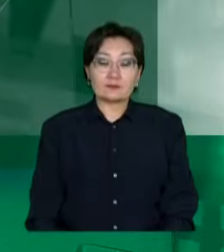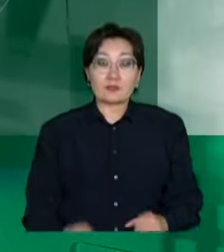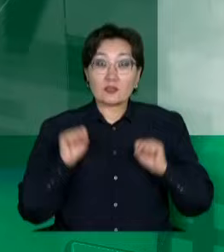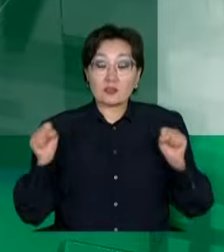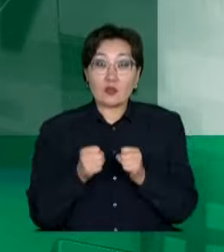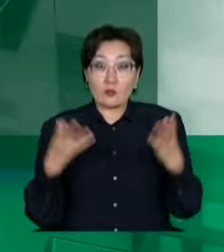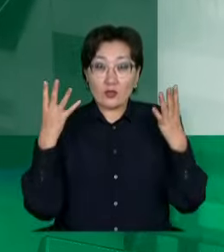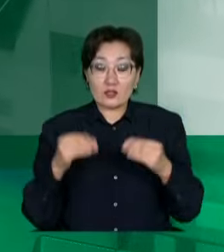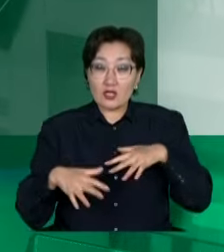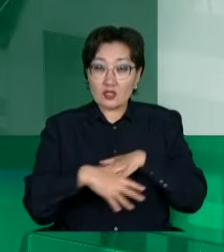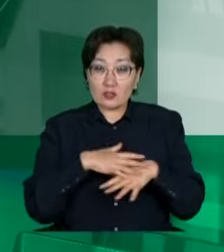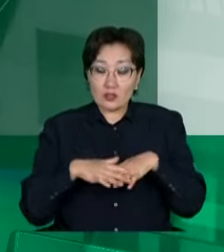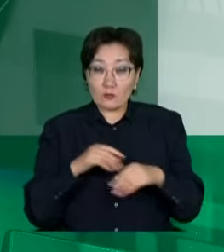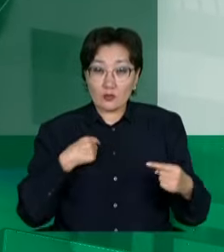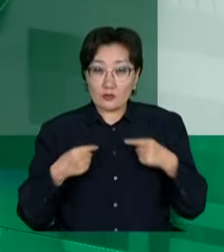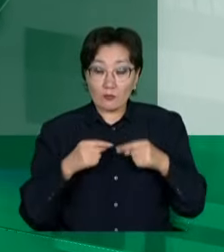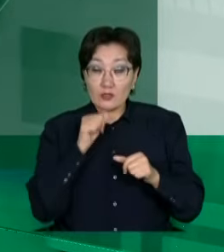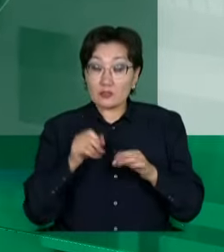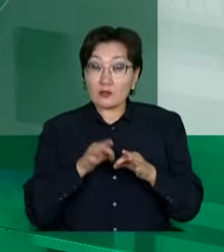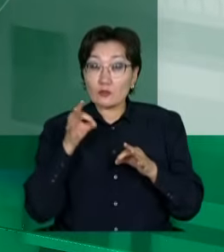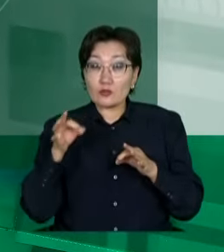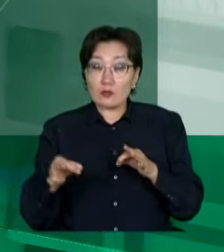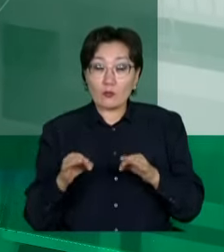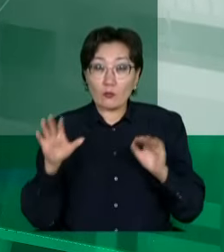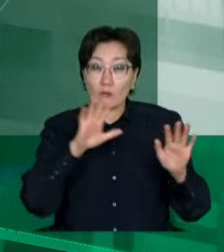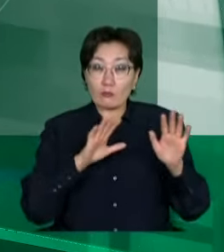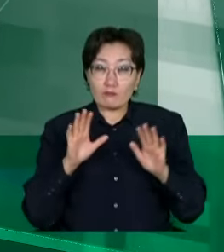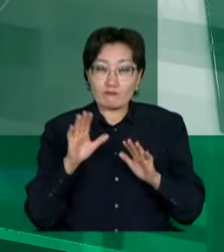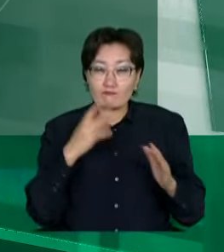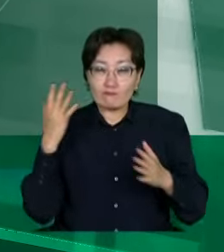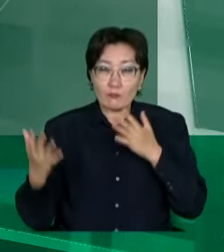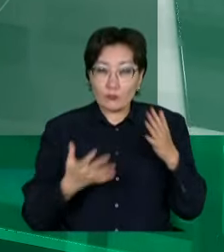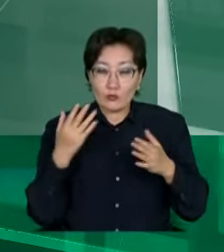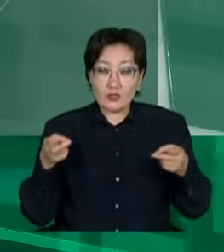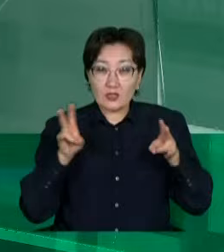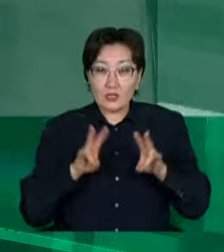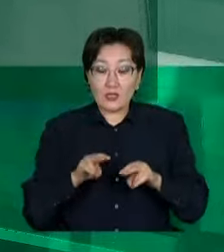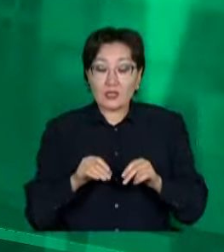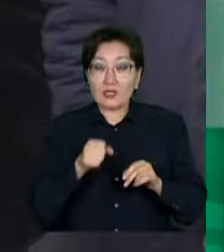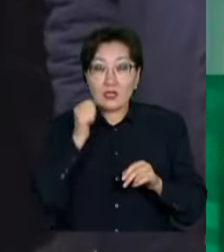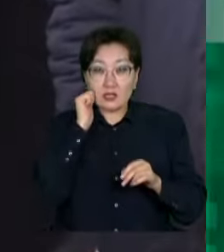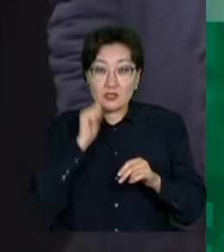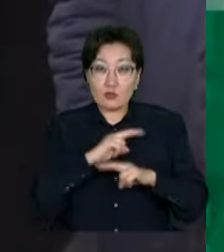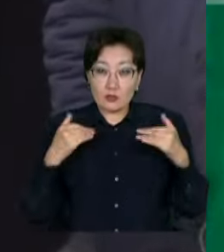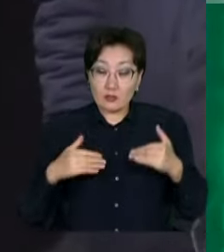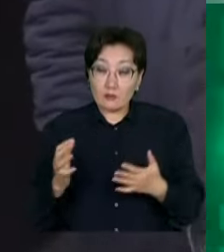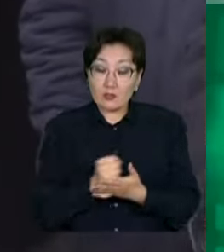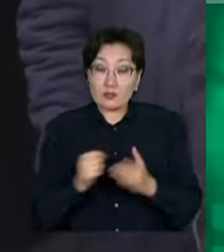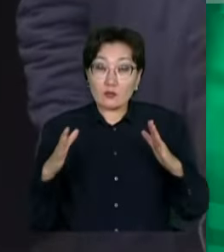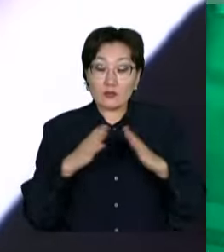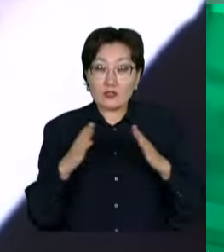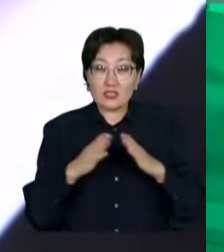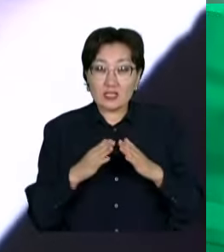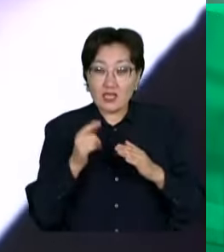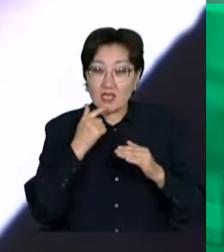Қақыған қыз халықты әлекке салды. Қостанай облысында боранда қалған әжей мен немересі өлі табылды. Үйлері қызыл